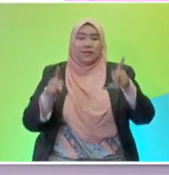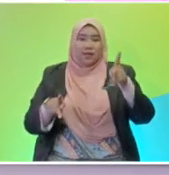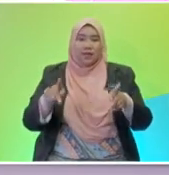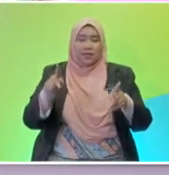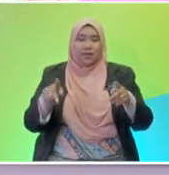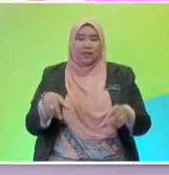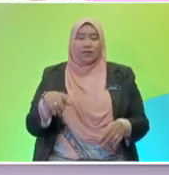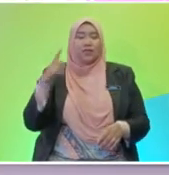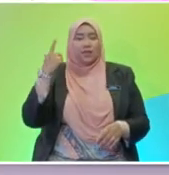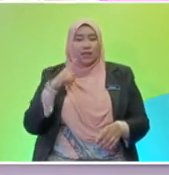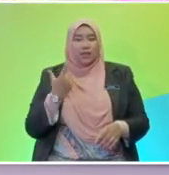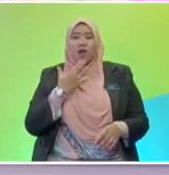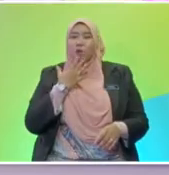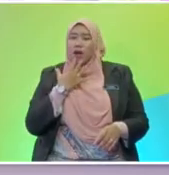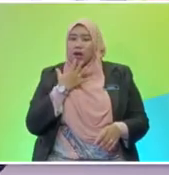merah